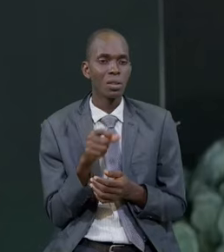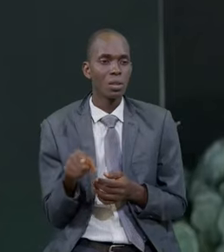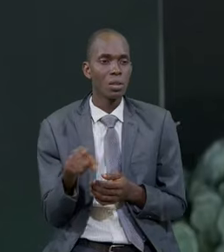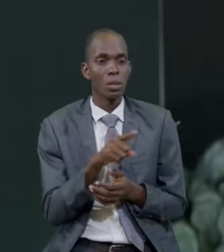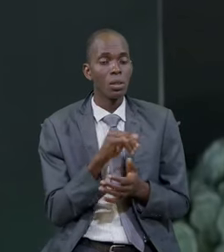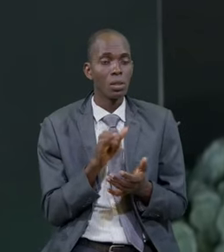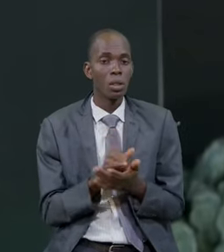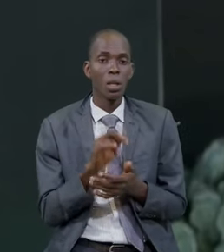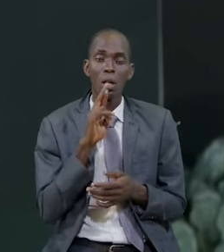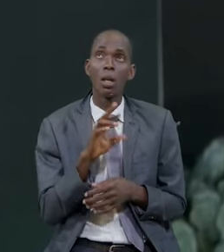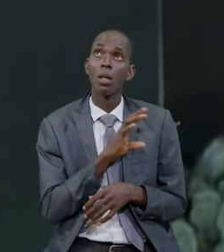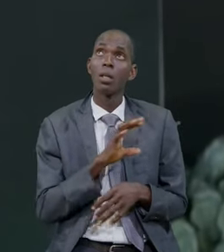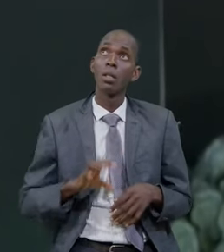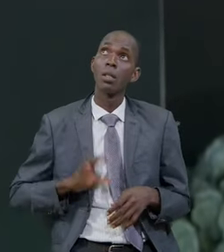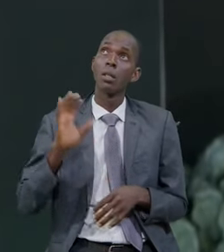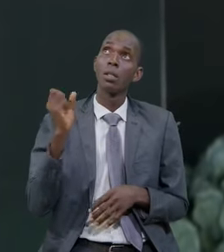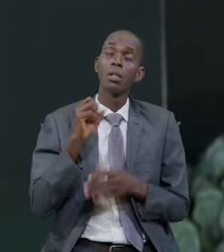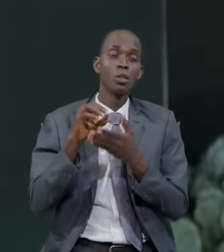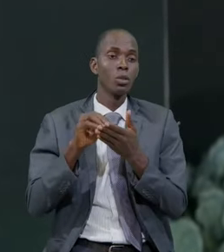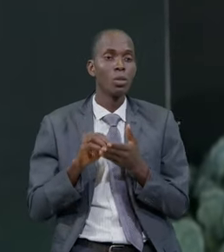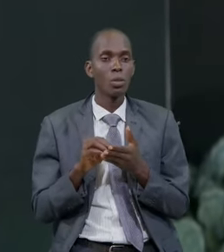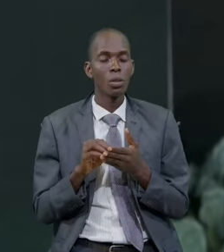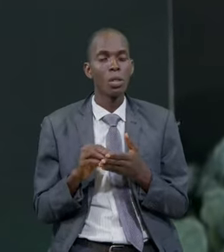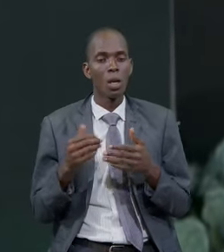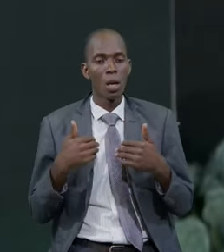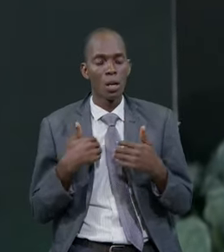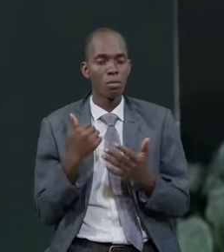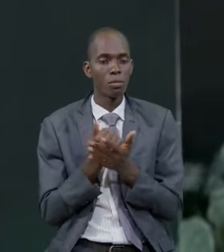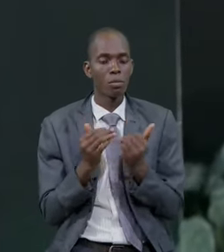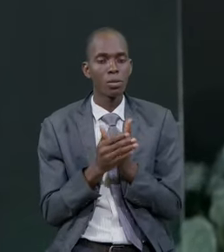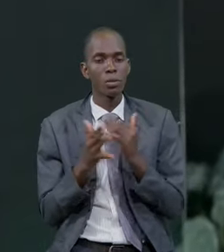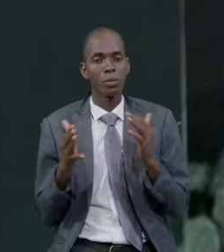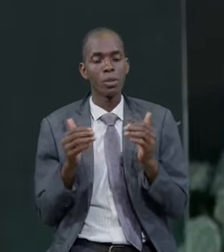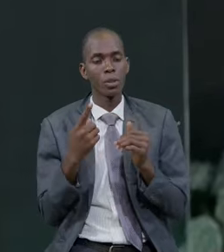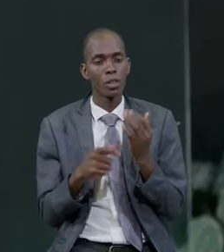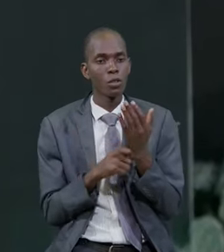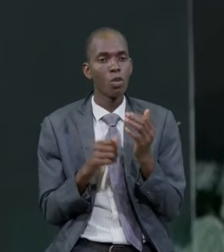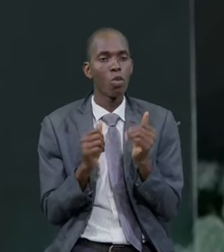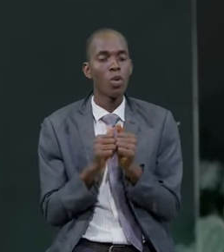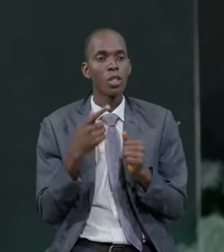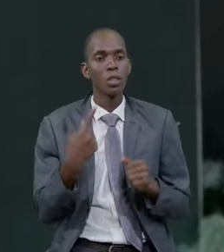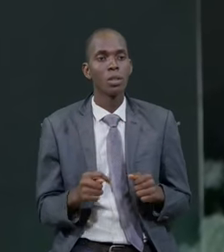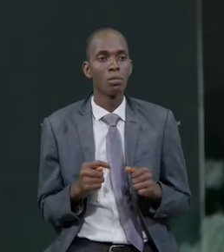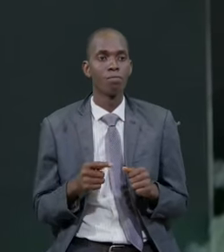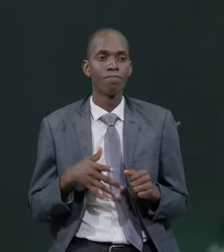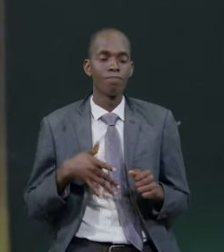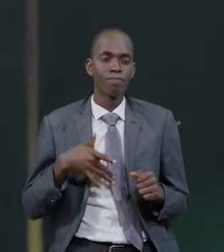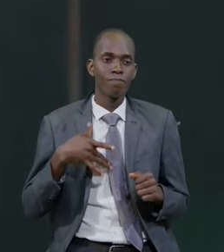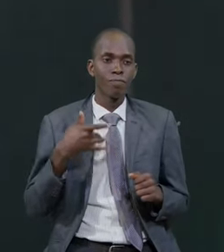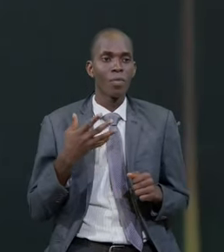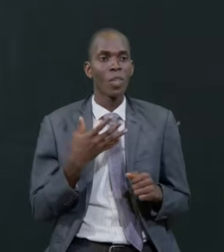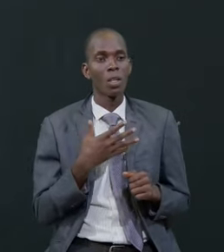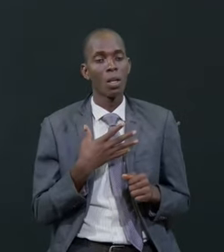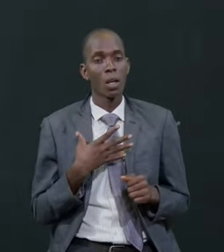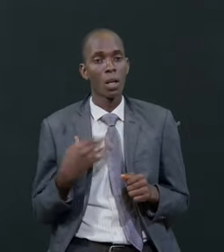à Jésus-Christ ont crucifié la chair avec ses passions et ses désirs.